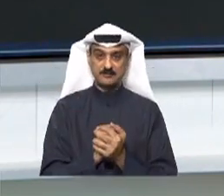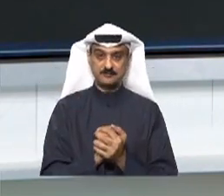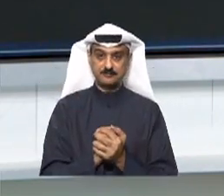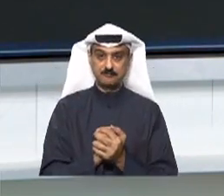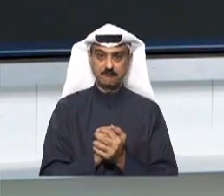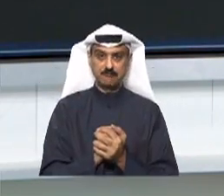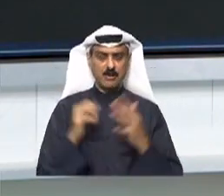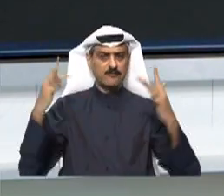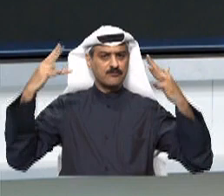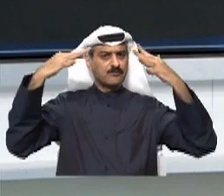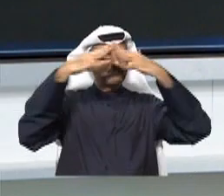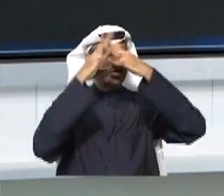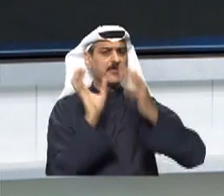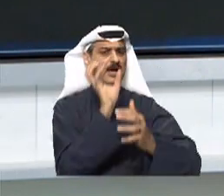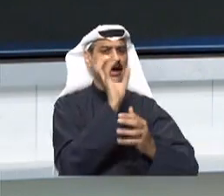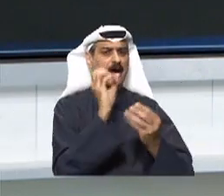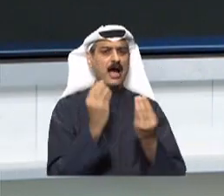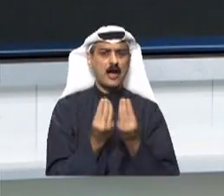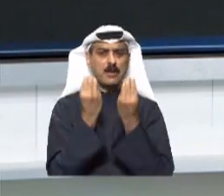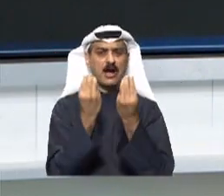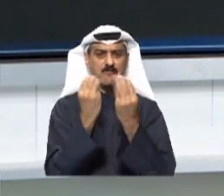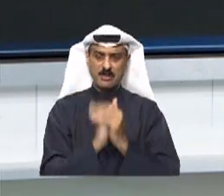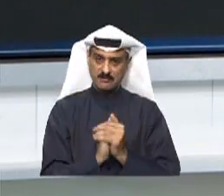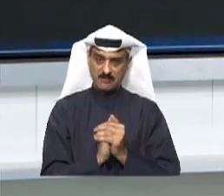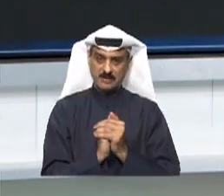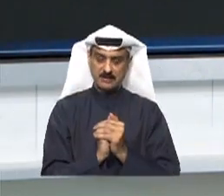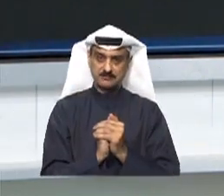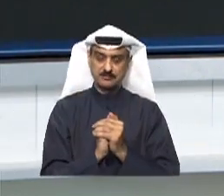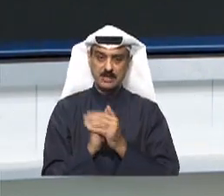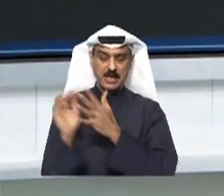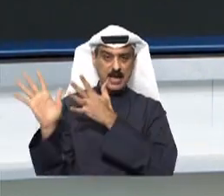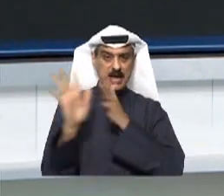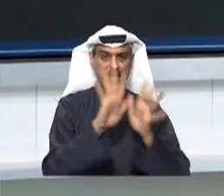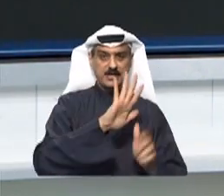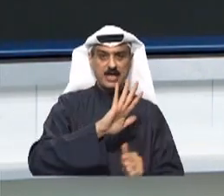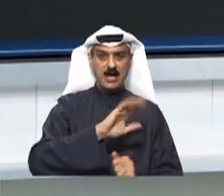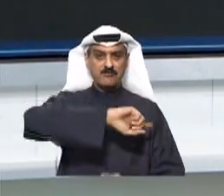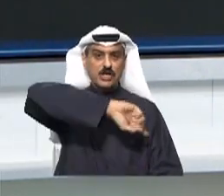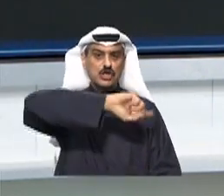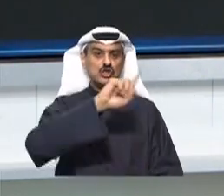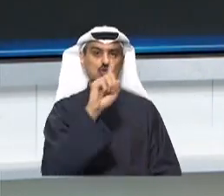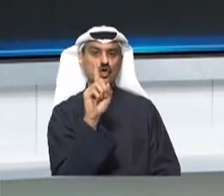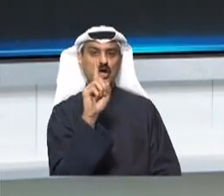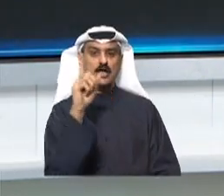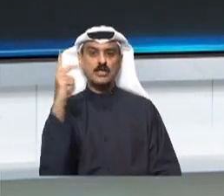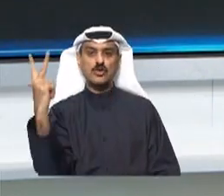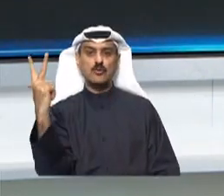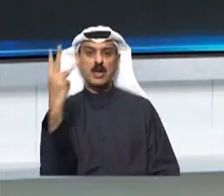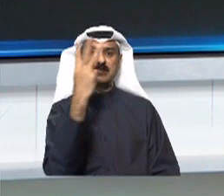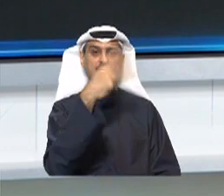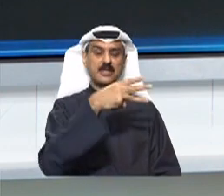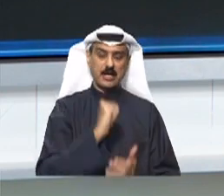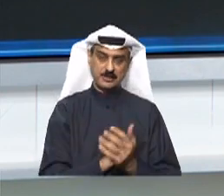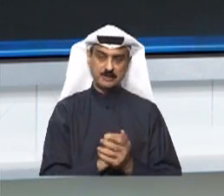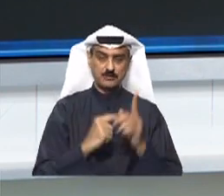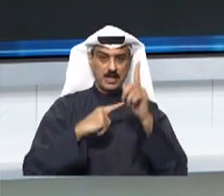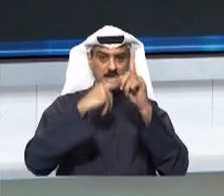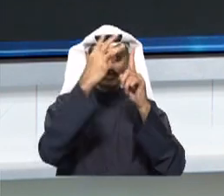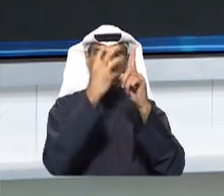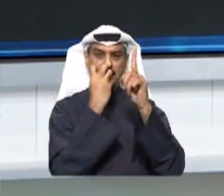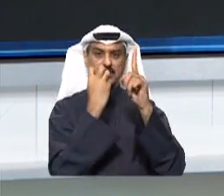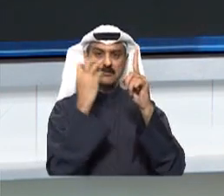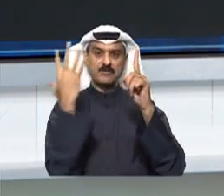غائمة جزئيا مع استمرار رياح جنوبية شرقية 8 إلى 30 كيلومتر في الساعة، ودرجات الحرارة راح تتفاوت ما